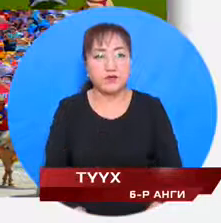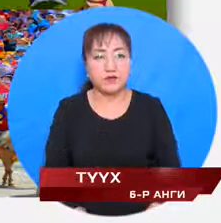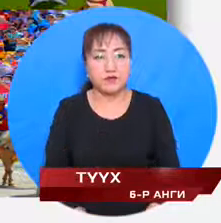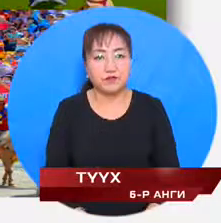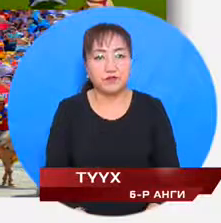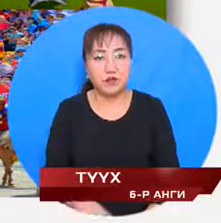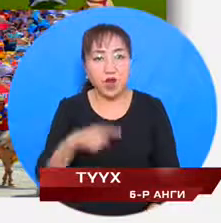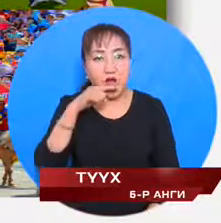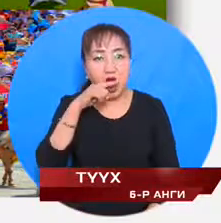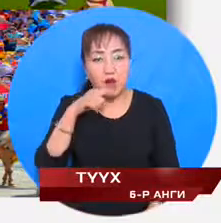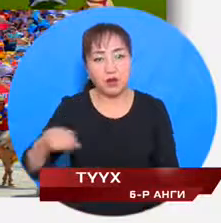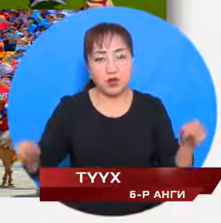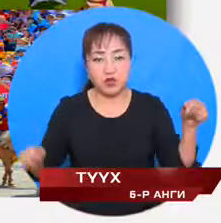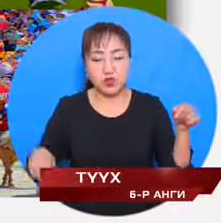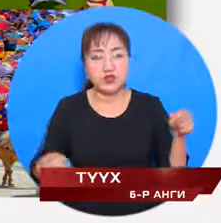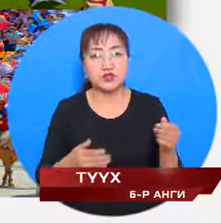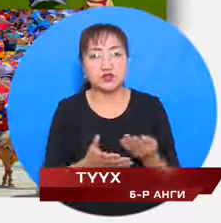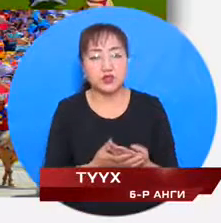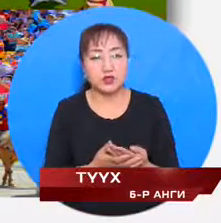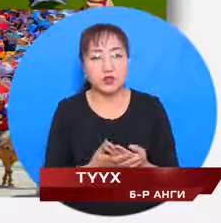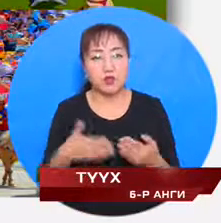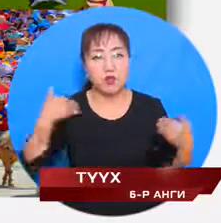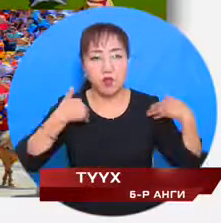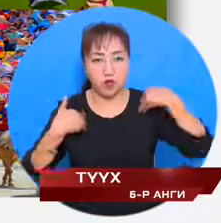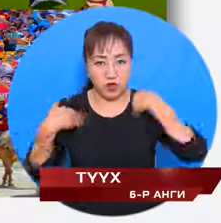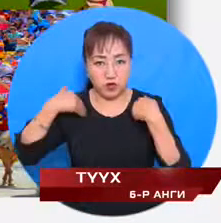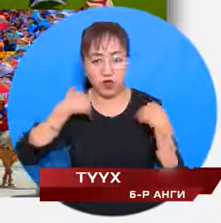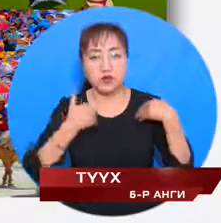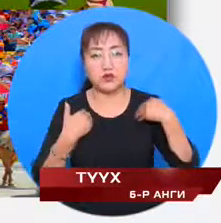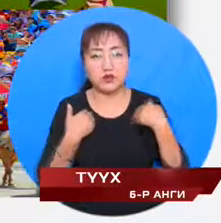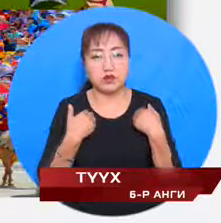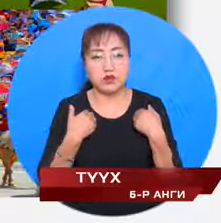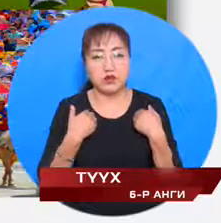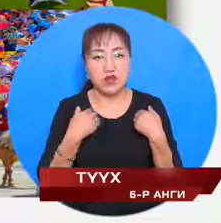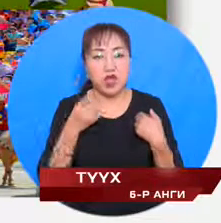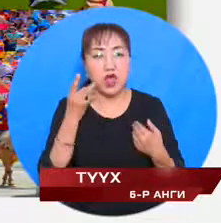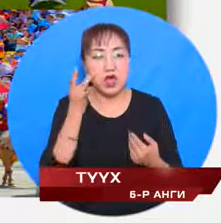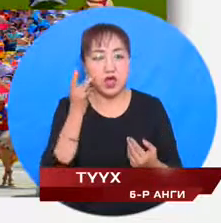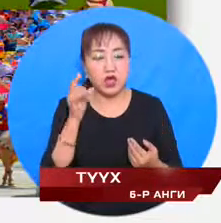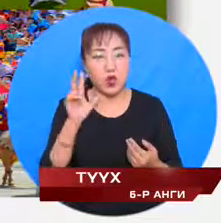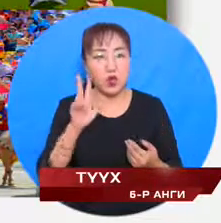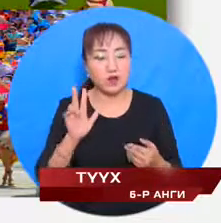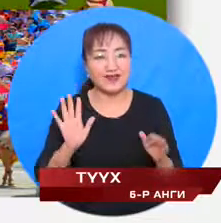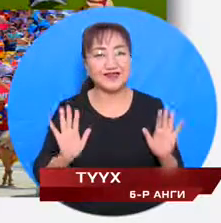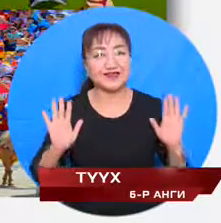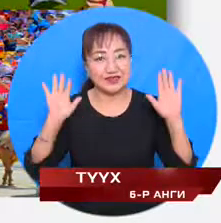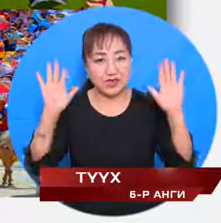За, морь уралдаж байна. Бүх уралдаж байна. Буюу эрийн гурван наадмын үйл явдлууд харагдаж байна.